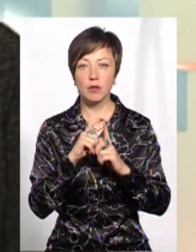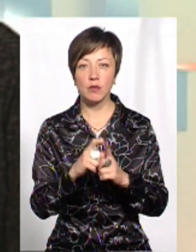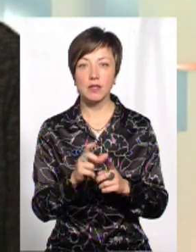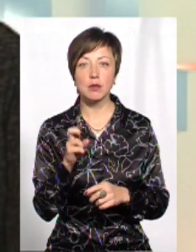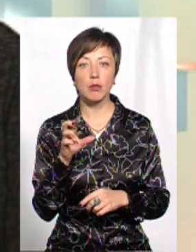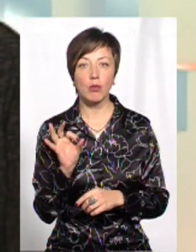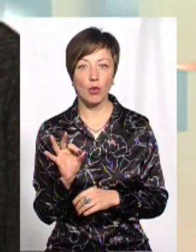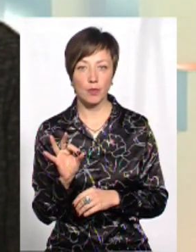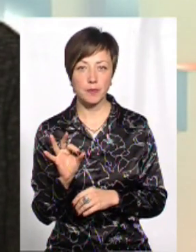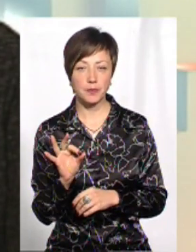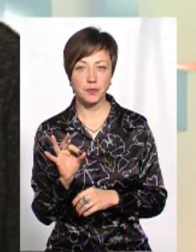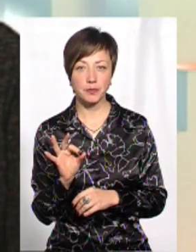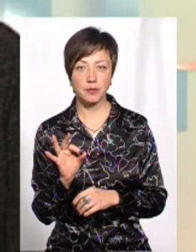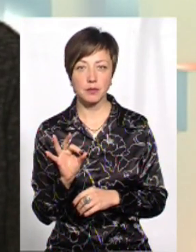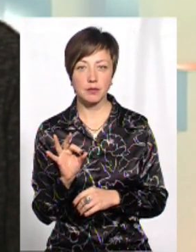що